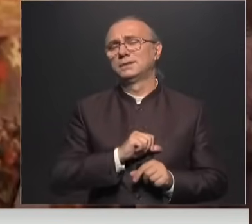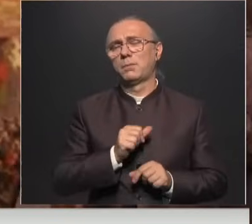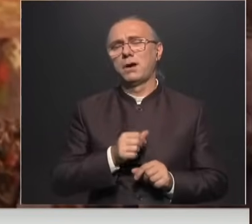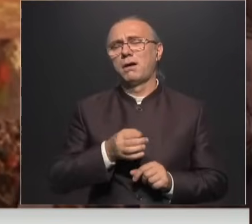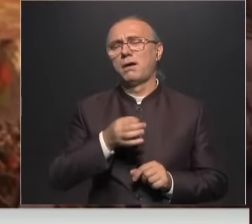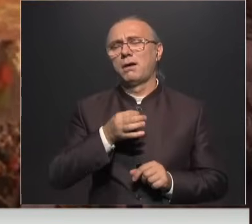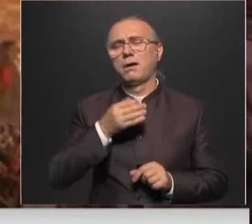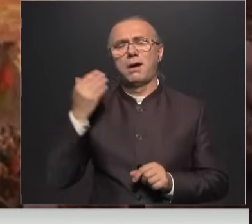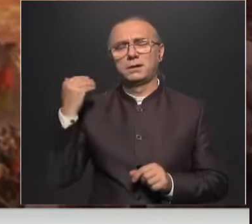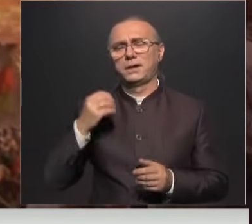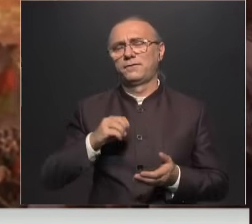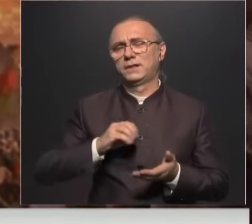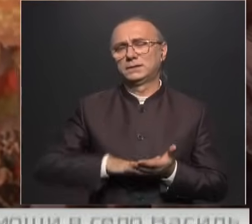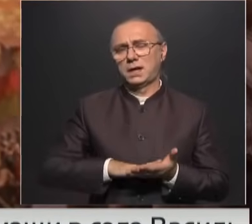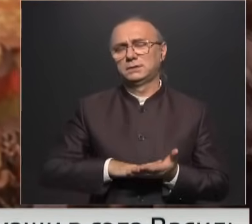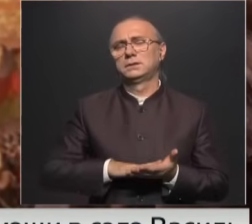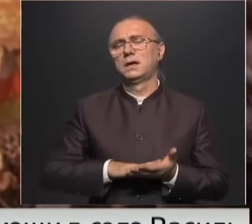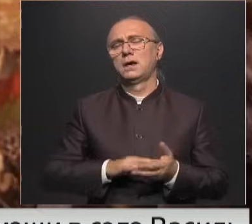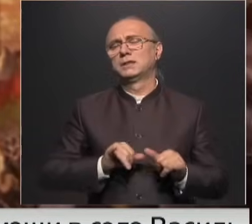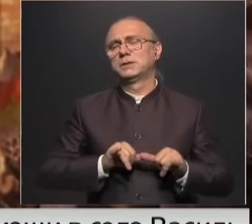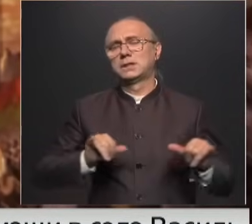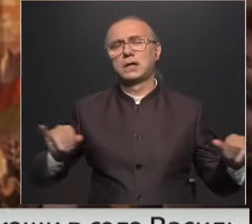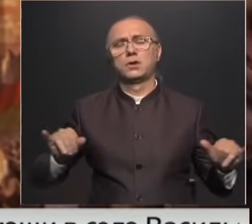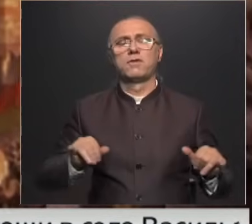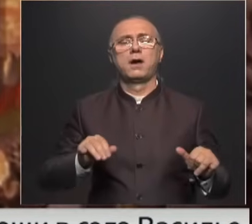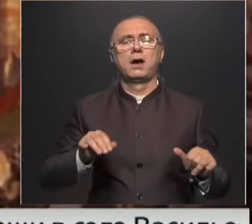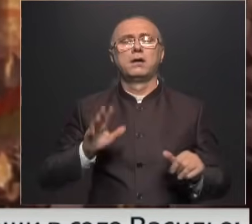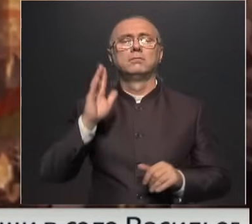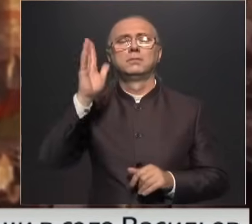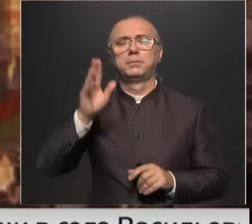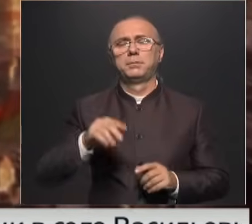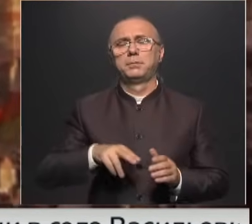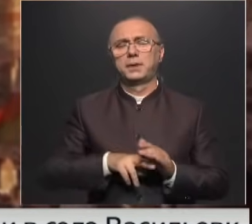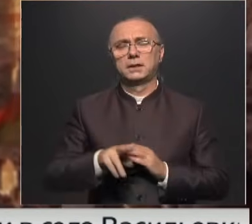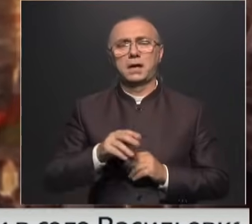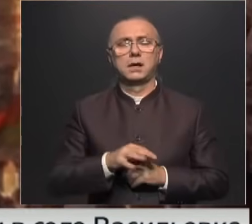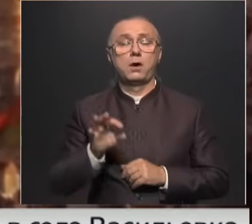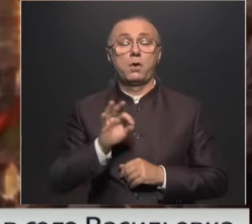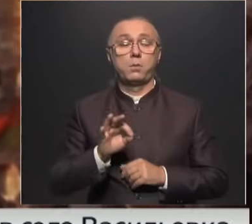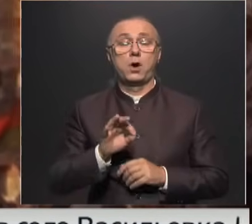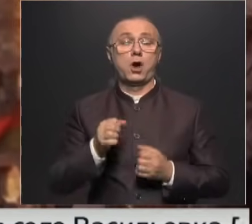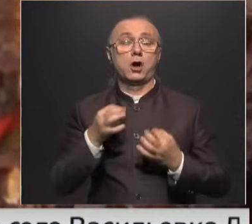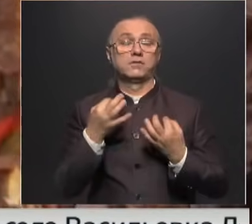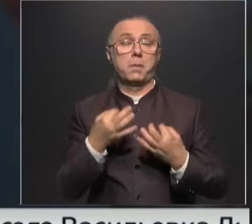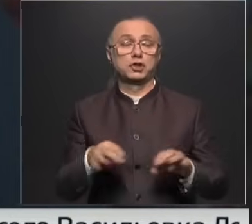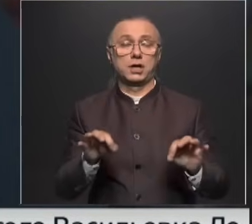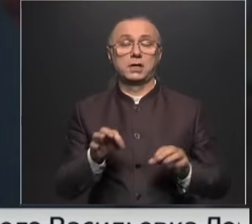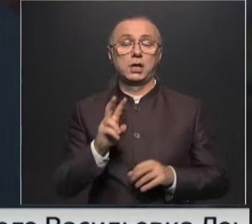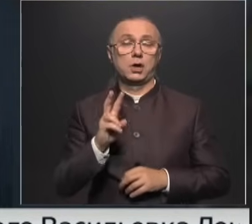фиксация распространенного на Восточном Средиземноморье предания об освобождении русским царем